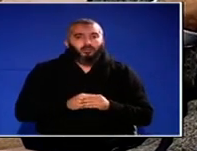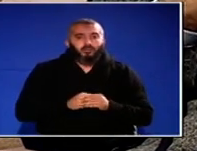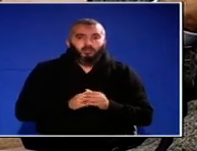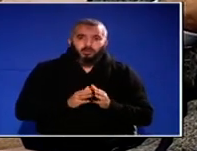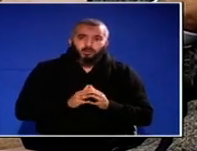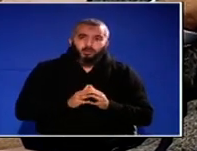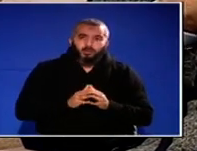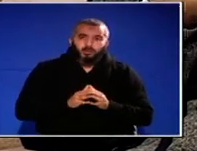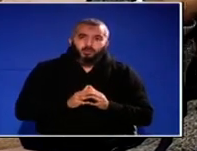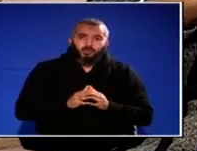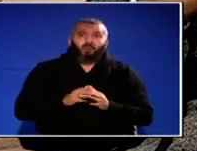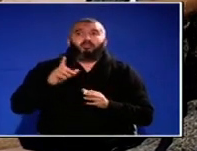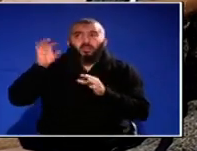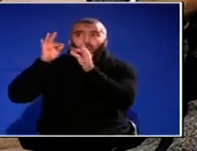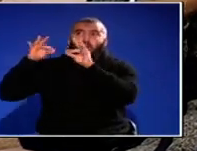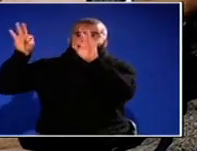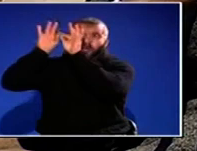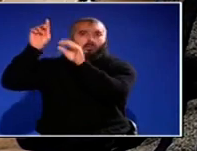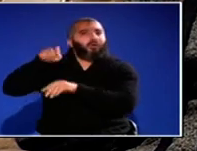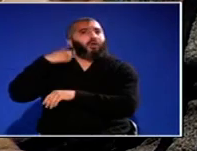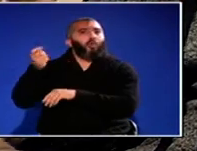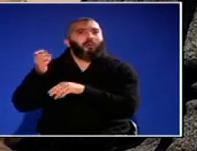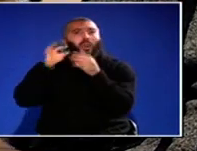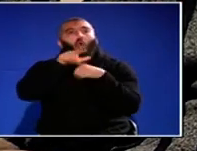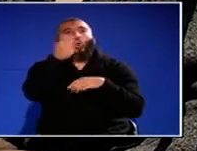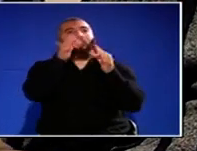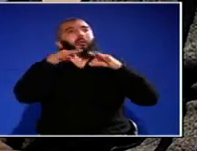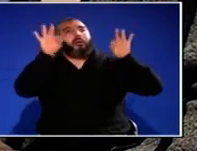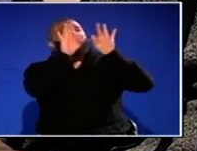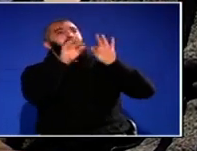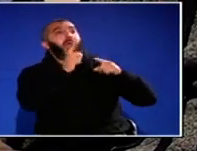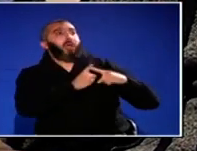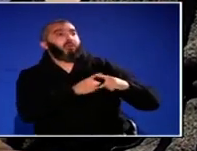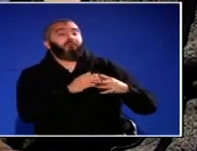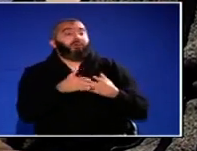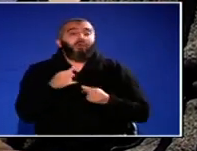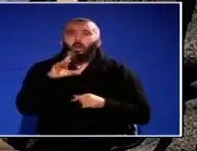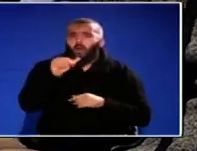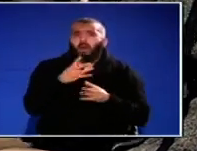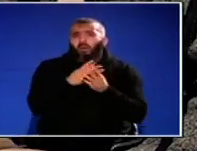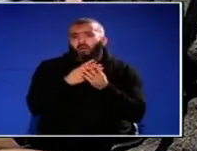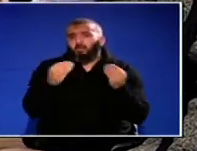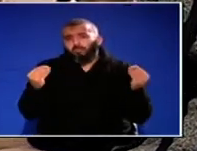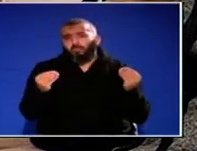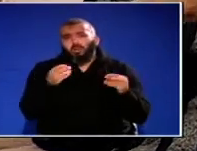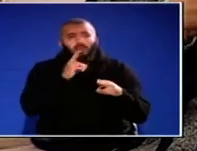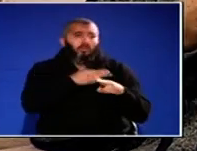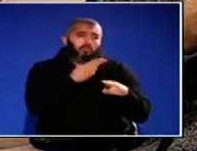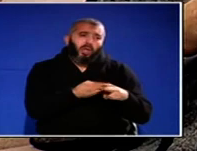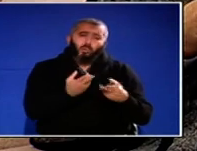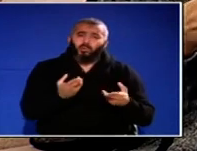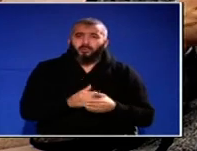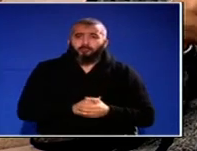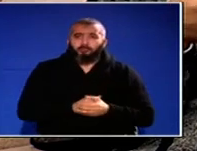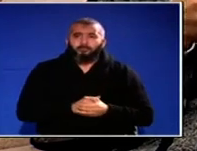الشيء القبيح او الشيء السيء؟ إذا فرهف ما أكثر الأسماء، ما أكثر الأسماء، أنا لما قرأ ففيها